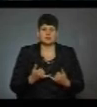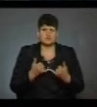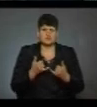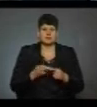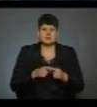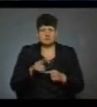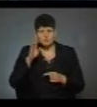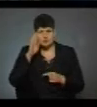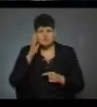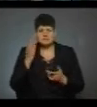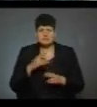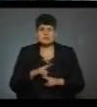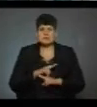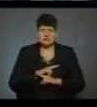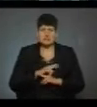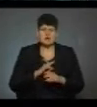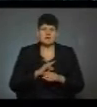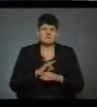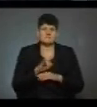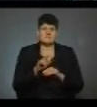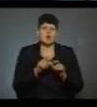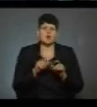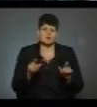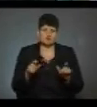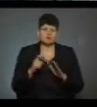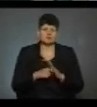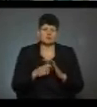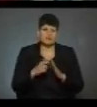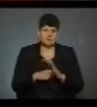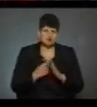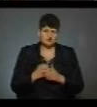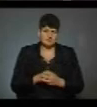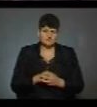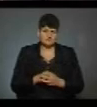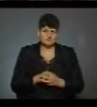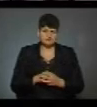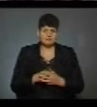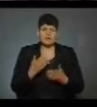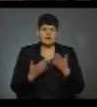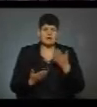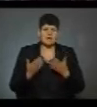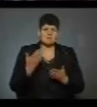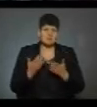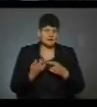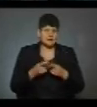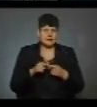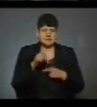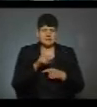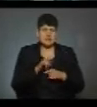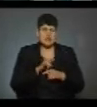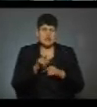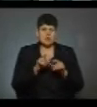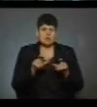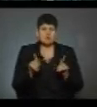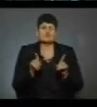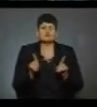цим хлопцям, які загинули в аеропорту на Донеччині. Тому що якби не цей аеропорт, я навіть не знаю,